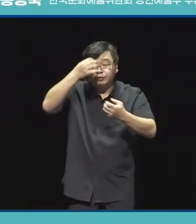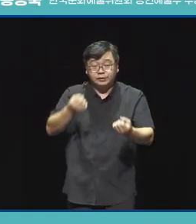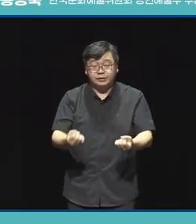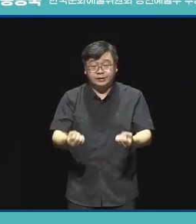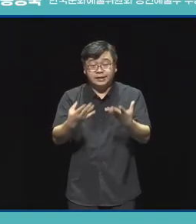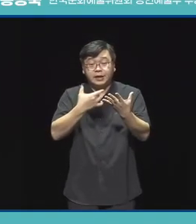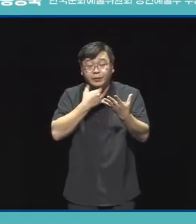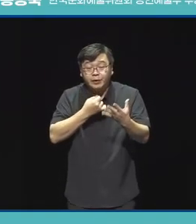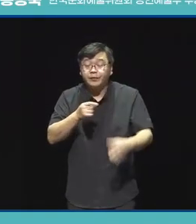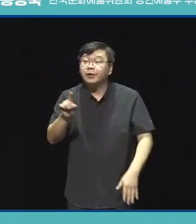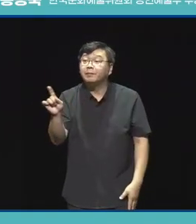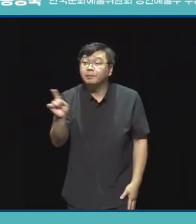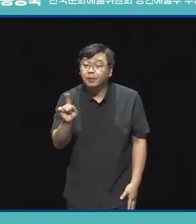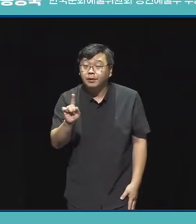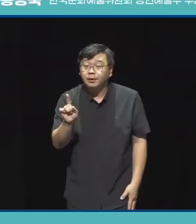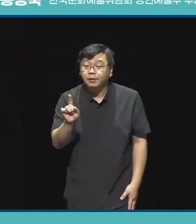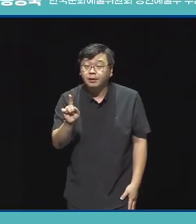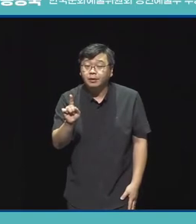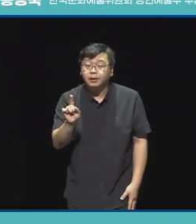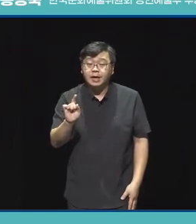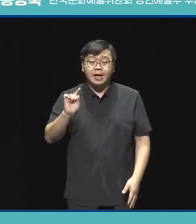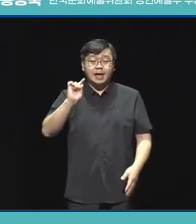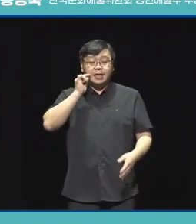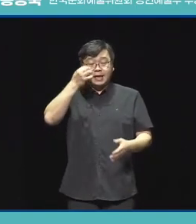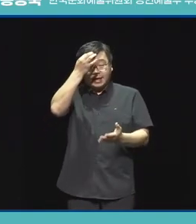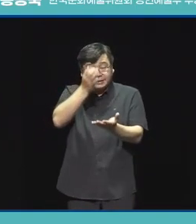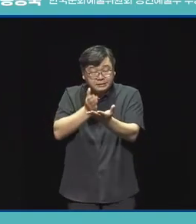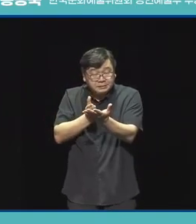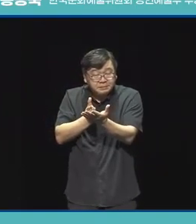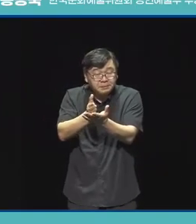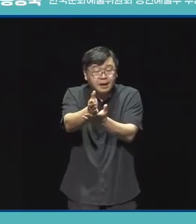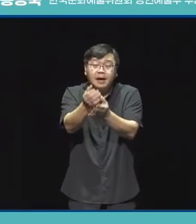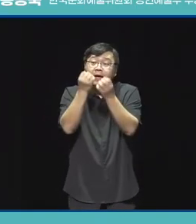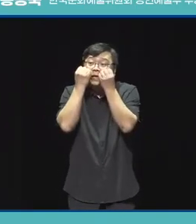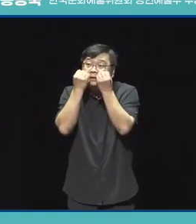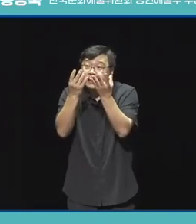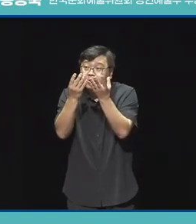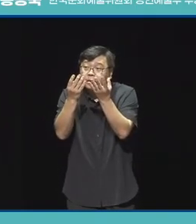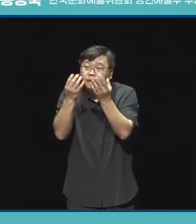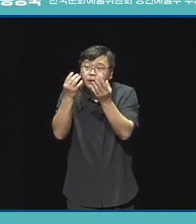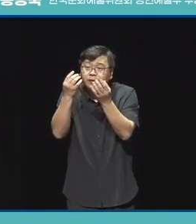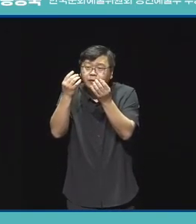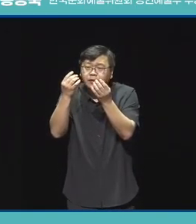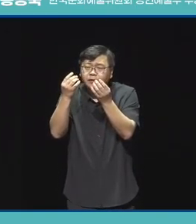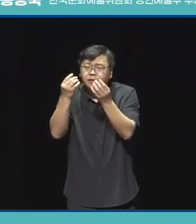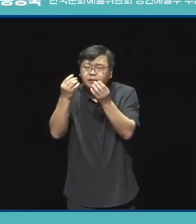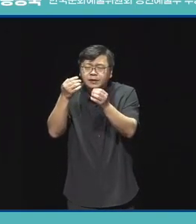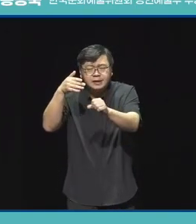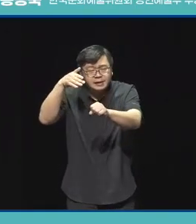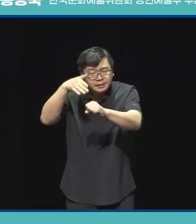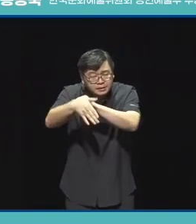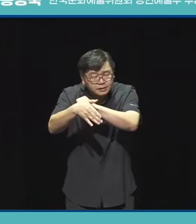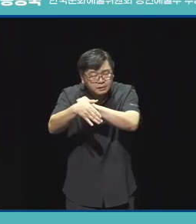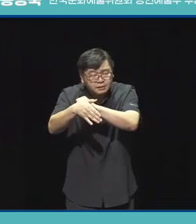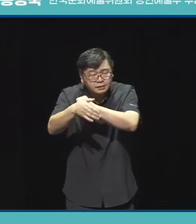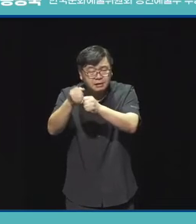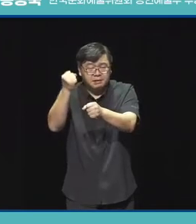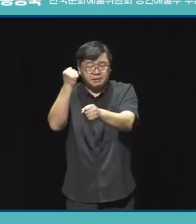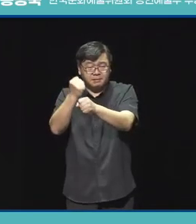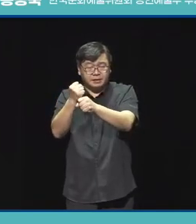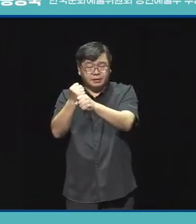같습니다 예술 장르기반의 공연예술지에 대한 새로운 접근과 예술적 가치를 실현하는 그리고